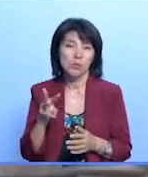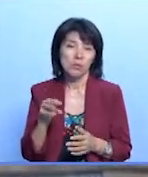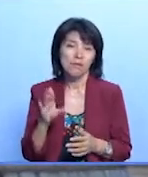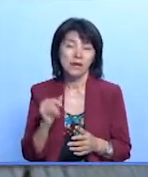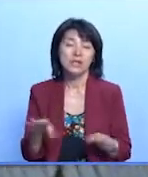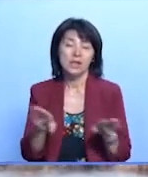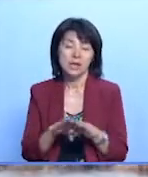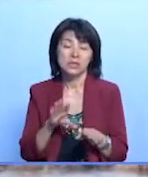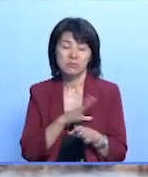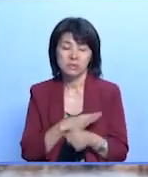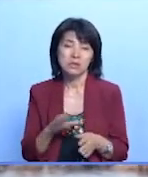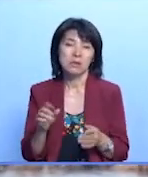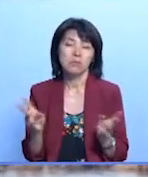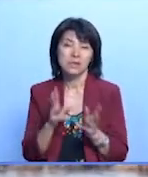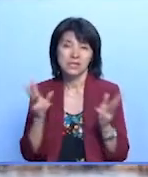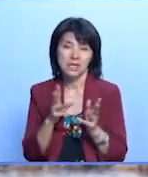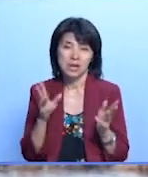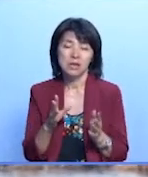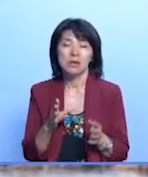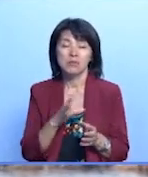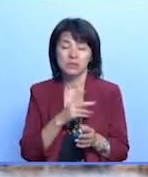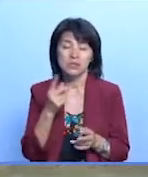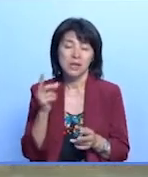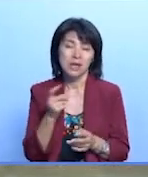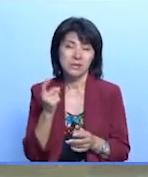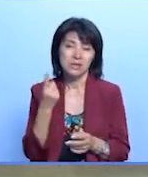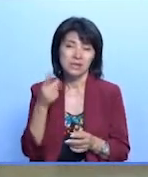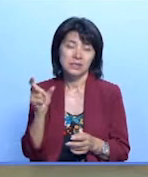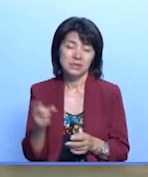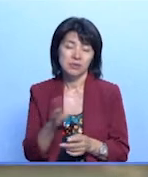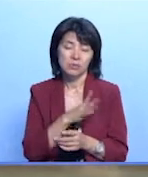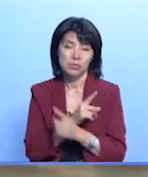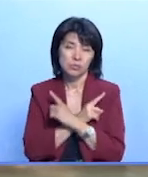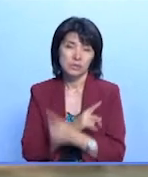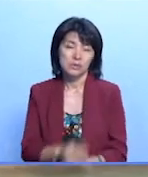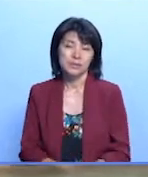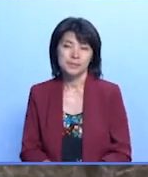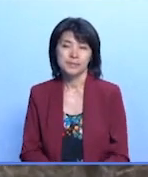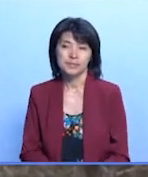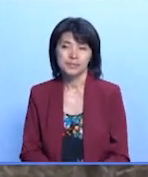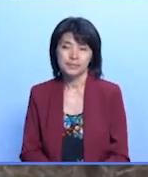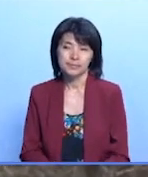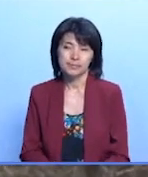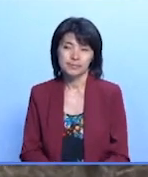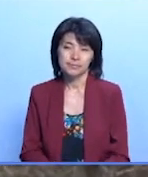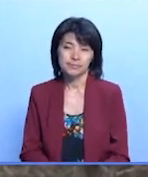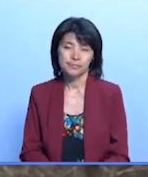үй иесі қаза тапты. Алдын ала болжам бойынша тілсіз жау отты дұрыс қолданбағаннан болған. Самал Қалиқызы, Досымбек Тоқай, Ертіс ақпарат.